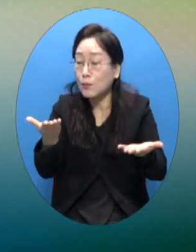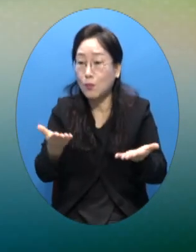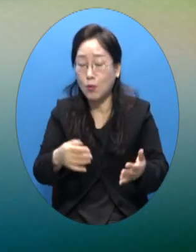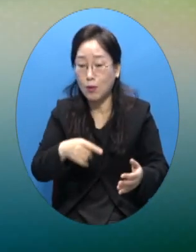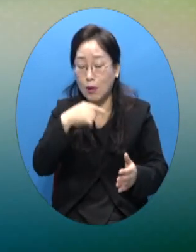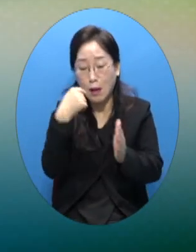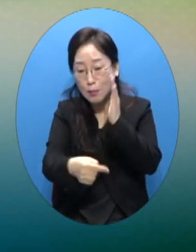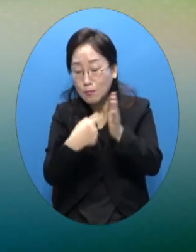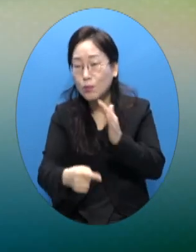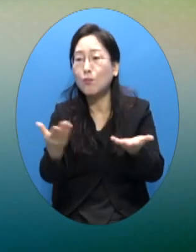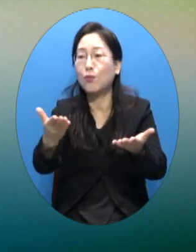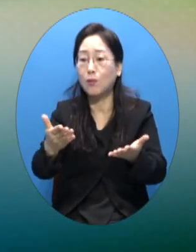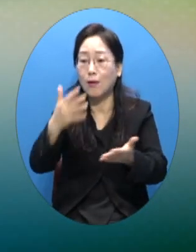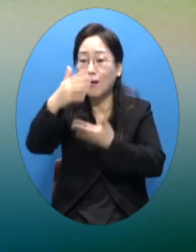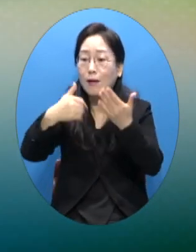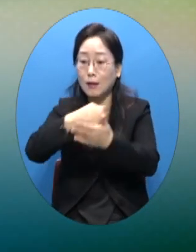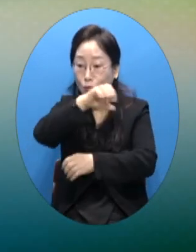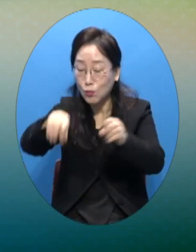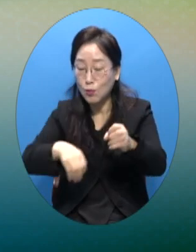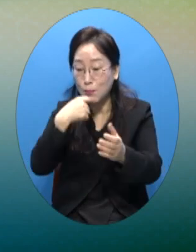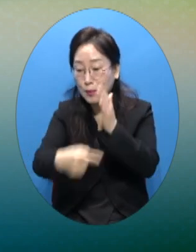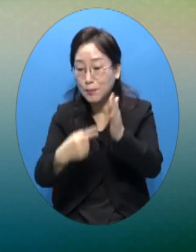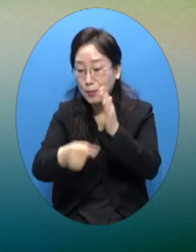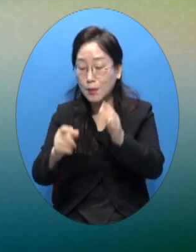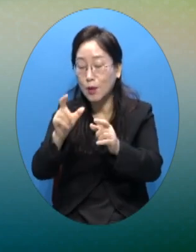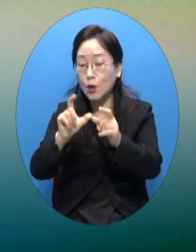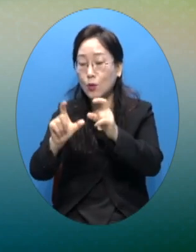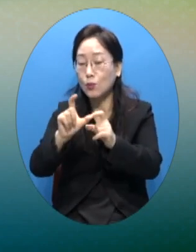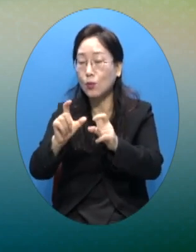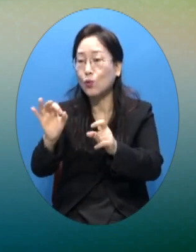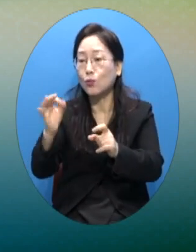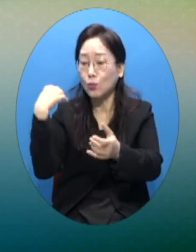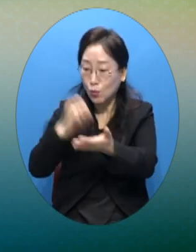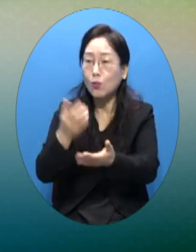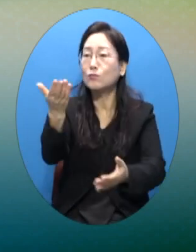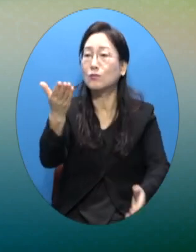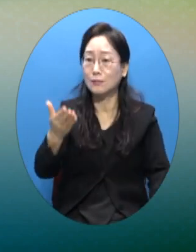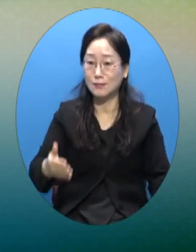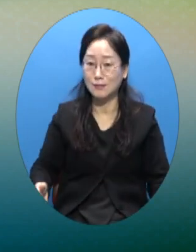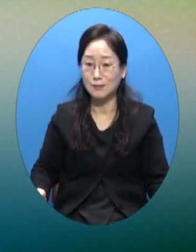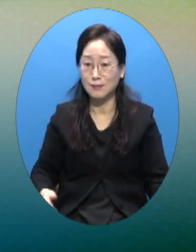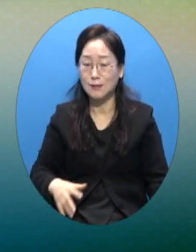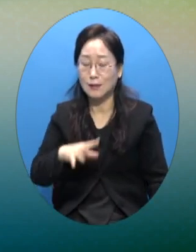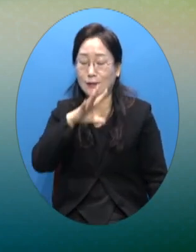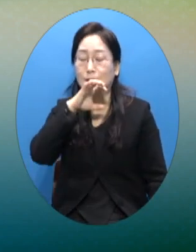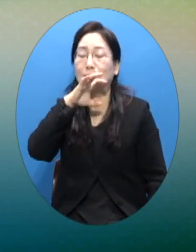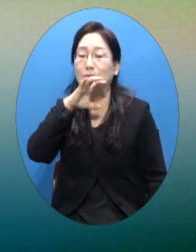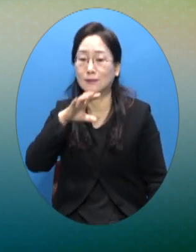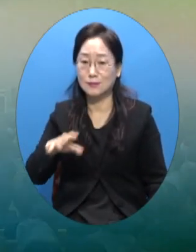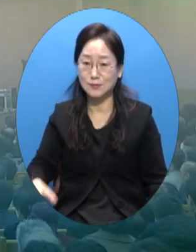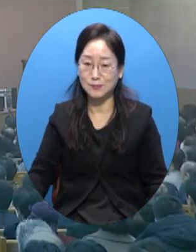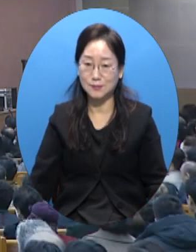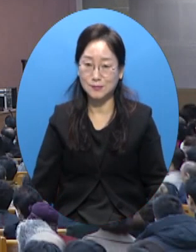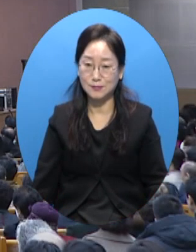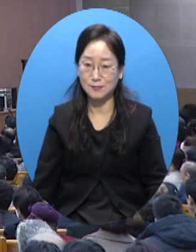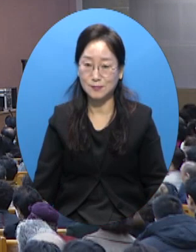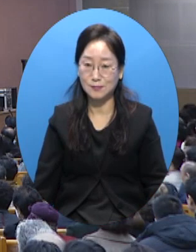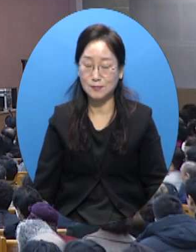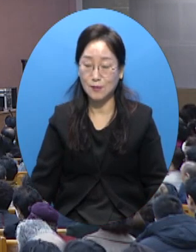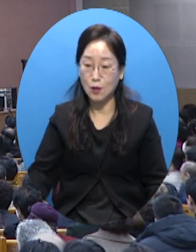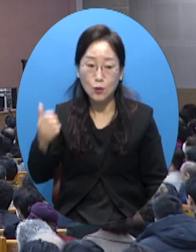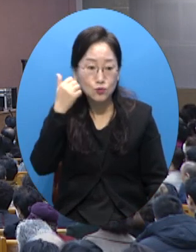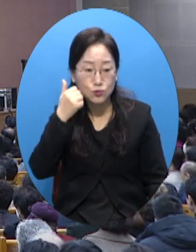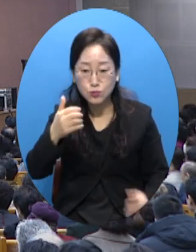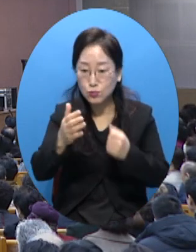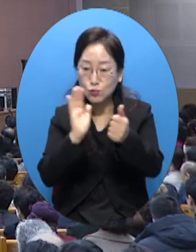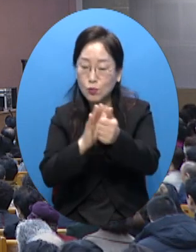나는데 이럴 때는 하나님이 오히려 손해나는만큼 돌려주자 하는 것이 아닌가요 하나님 원만 불평을 했습니다 아무도 돌보지